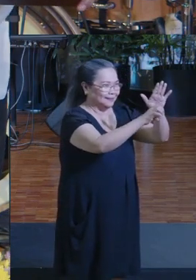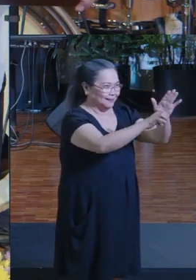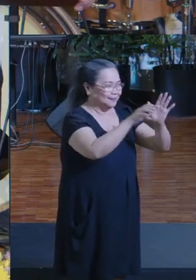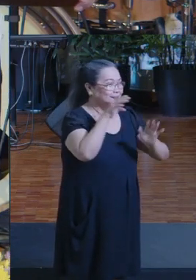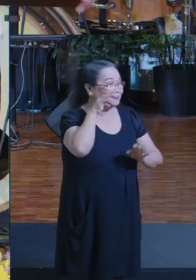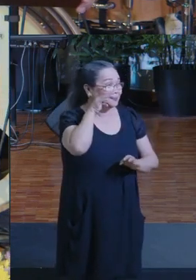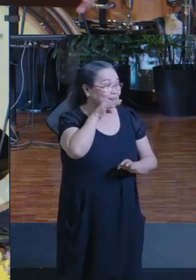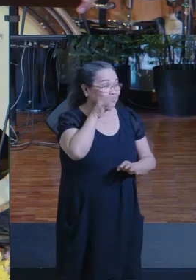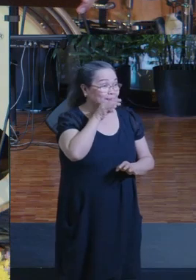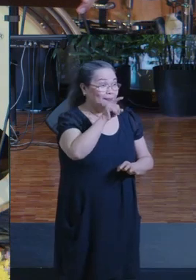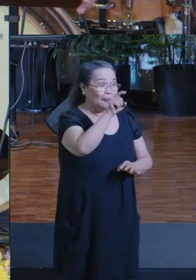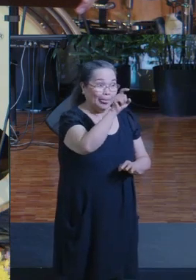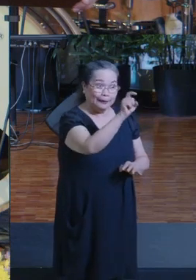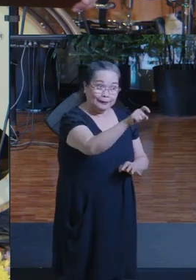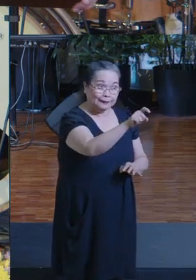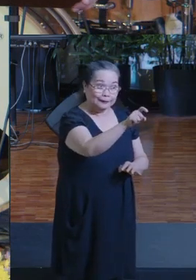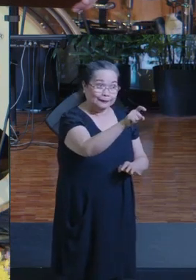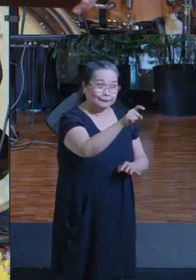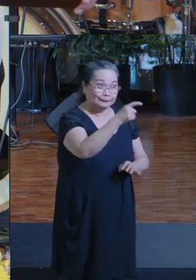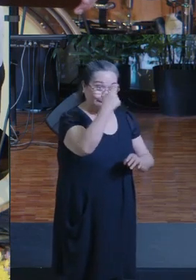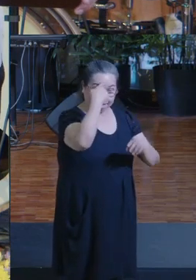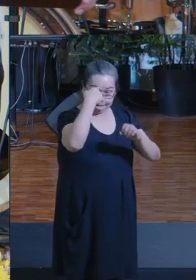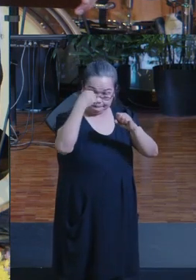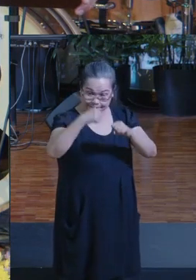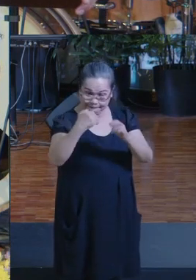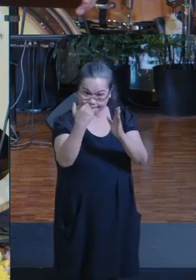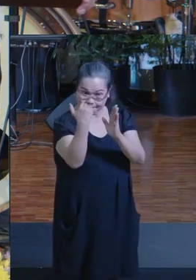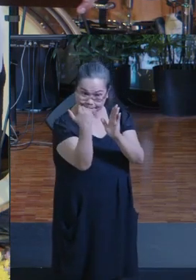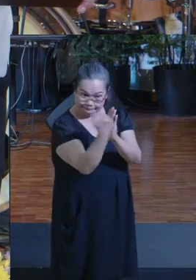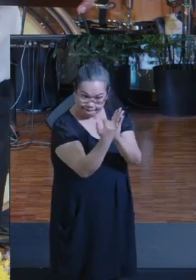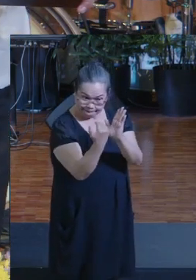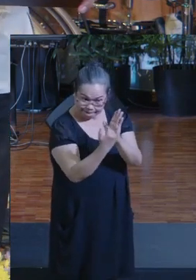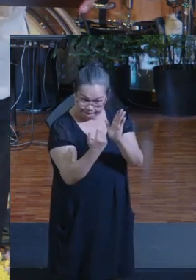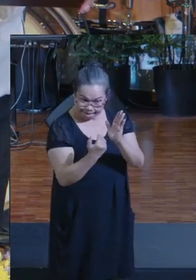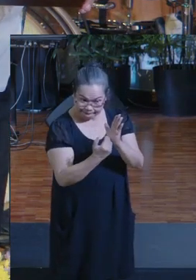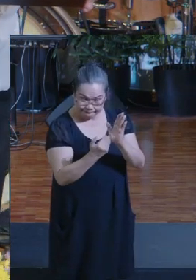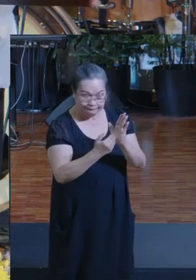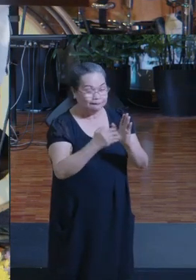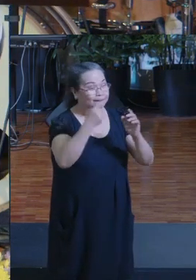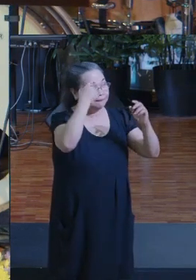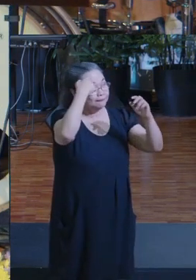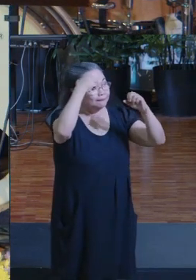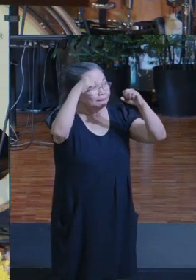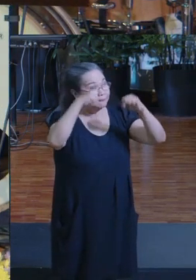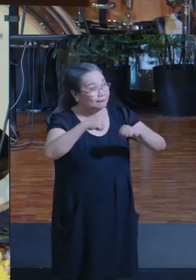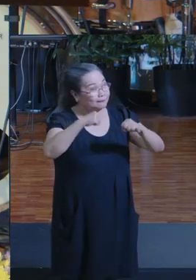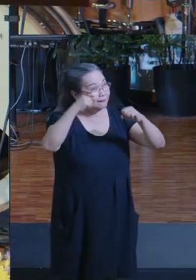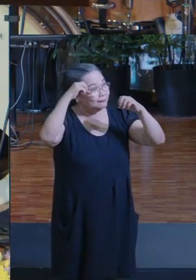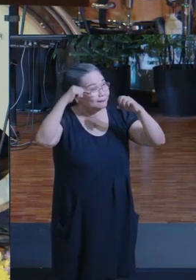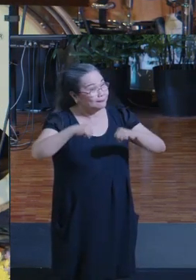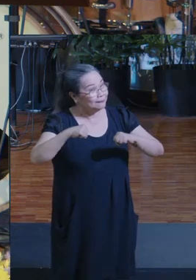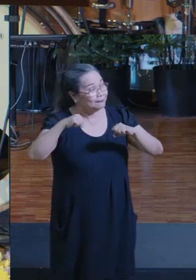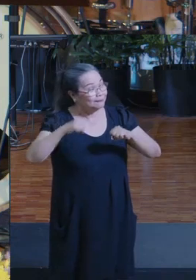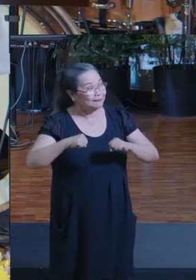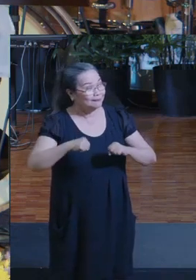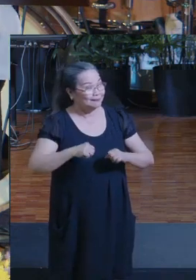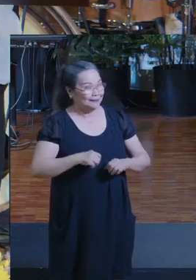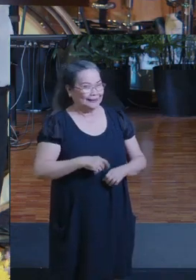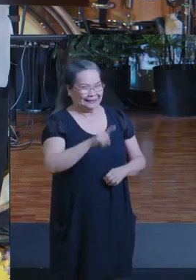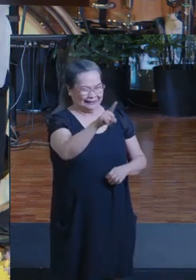brothers, even with a man-made covenant. Yung man-made covenant, ang example niyan ay